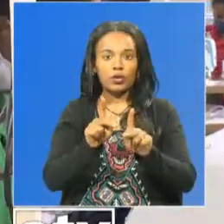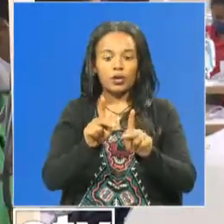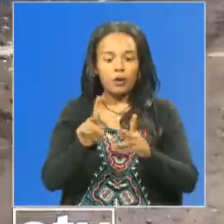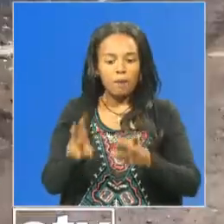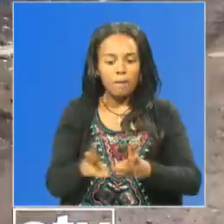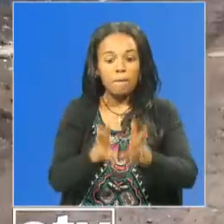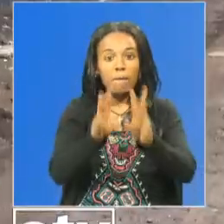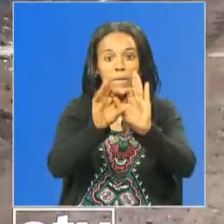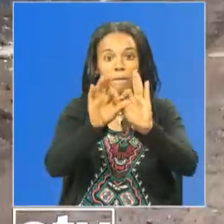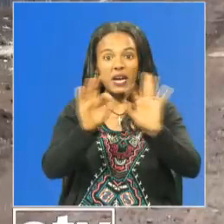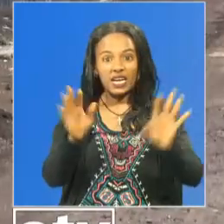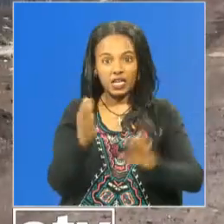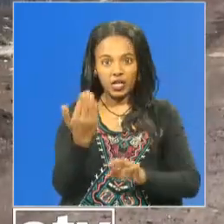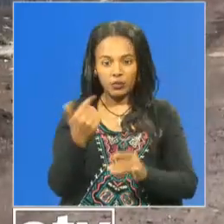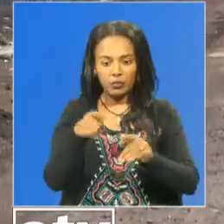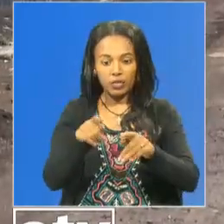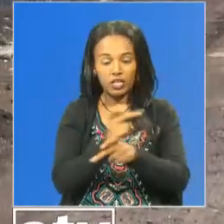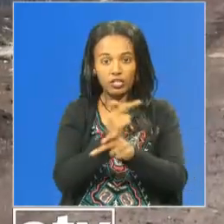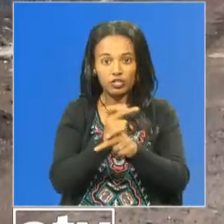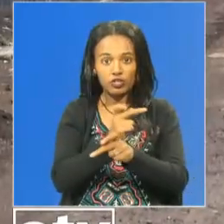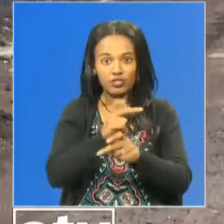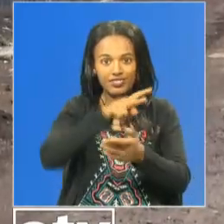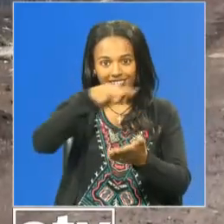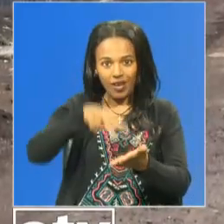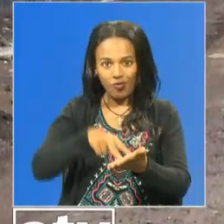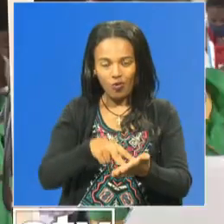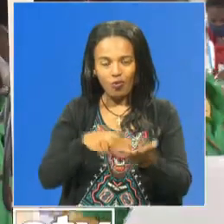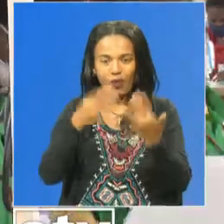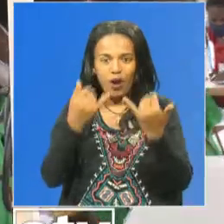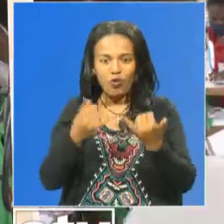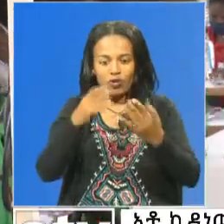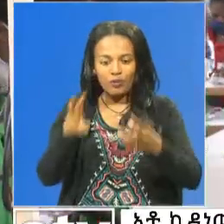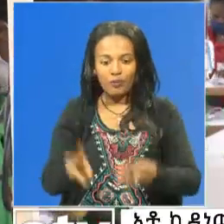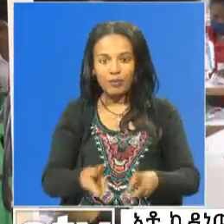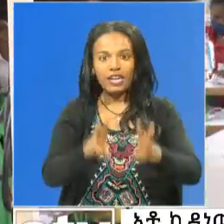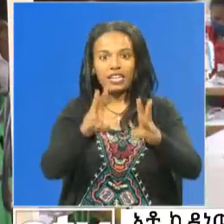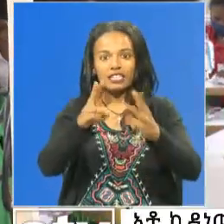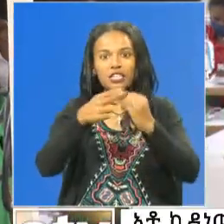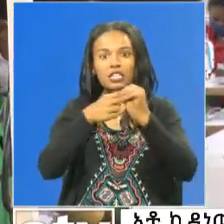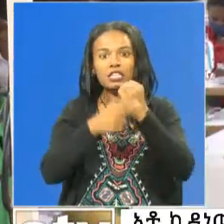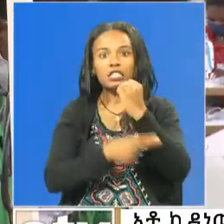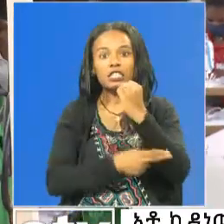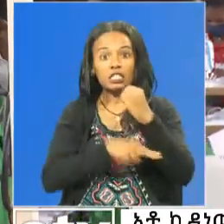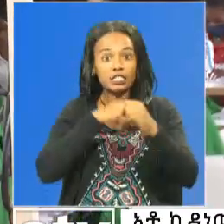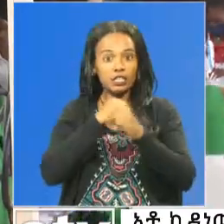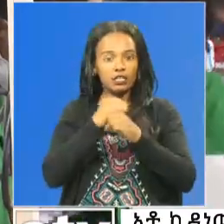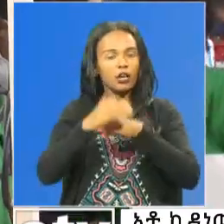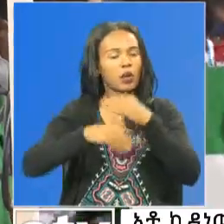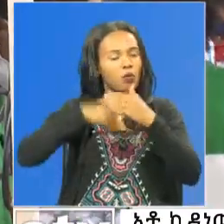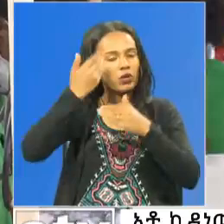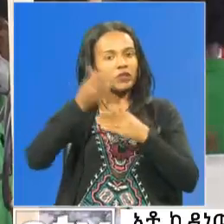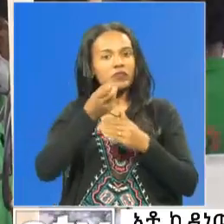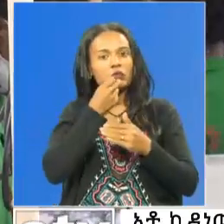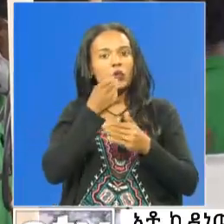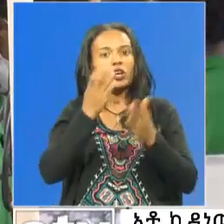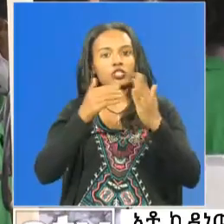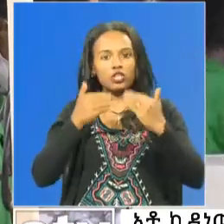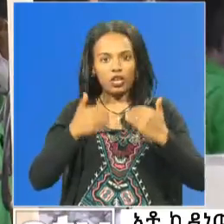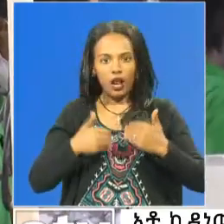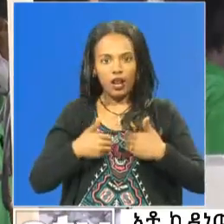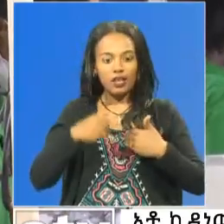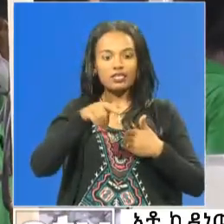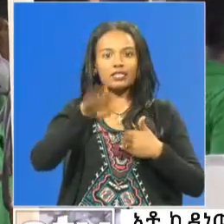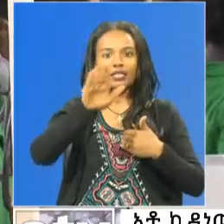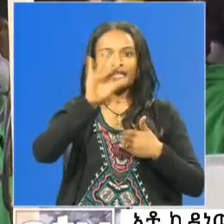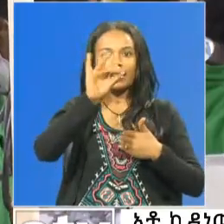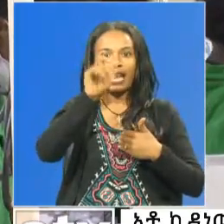መንገድ የለም ነበር ገና ይህን ድርጅት ስናቋቁም። አሁን መንገድ ድልድይ ሰርተናል። ወደፊት ደግሞ ውሃ ችግር አለ እዚህ